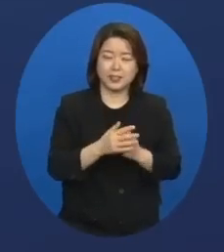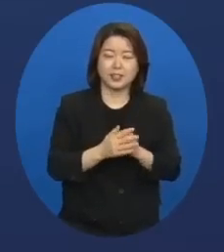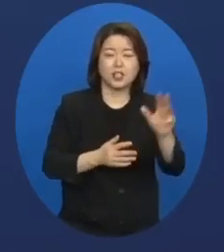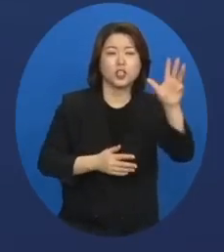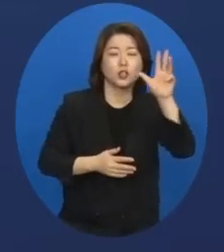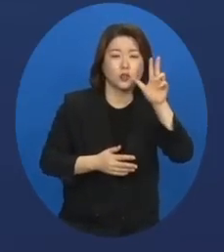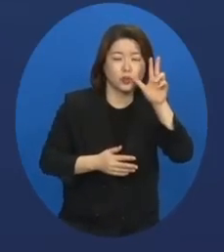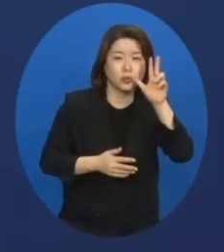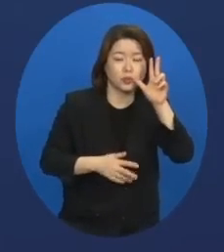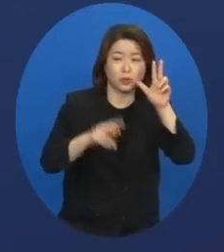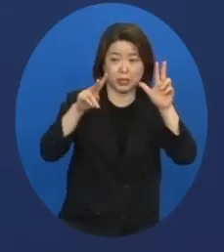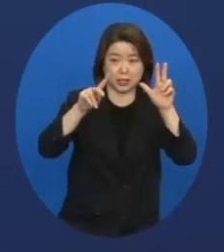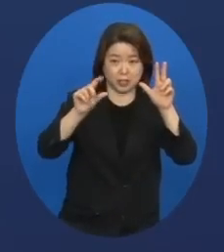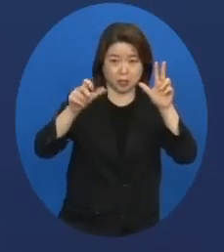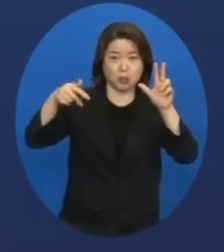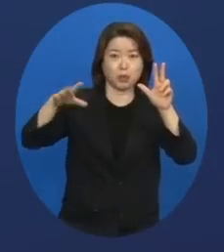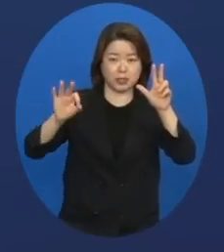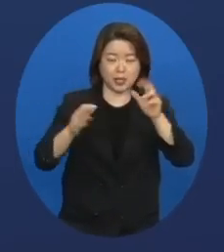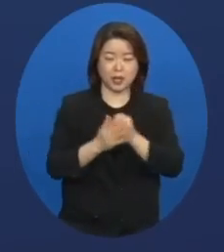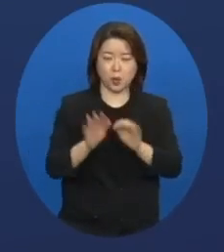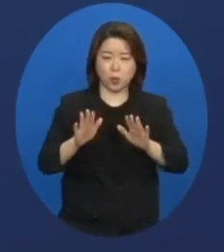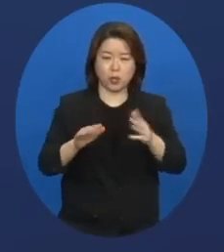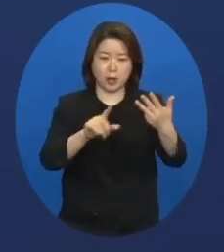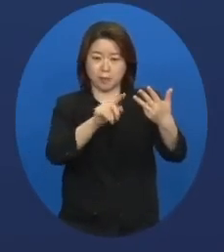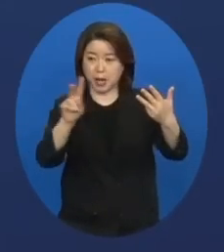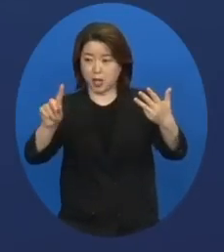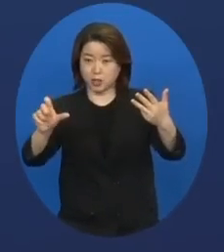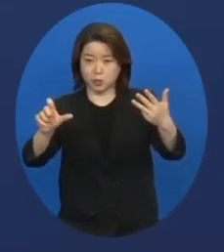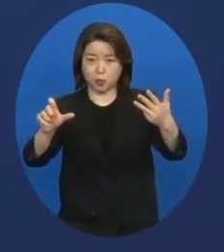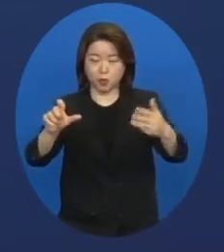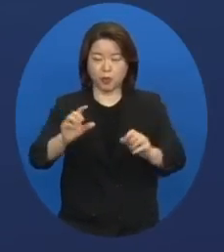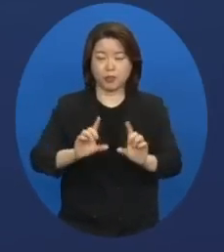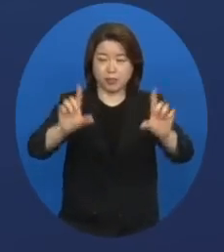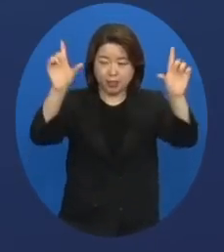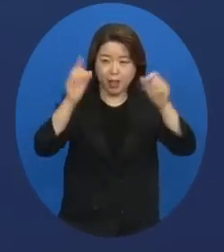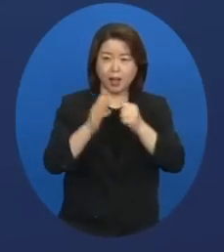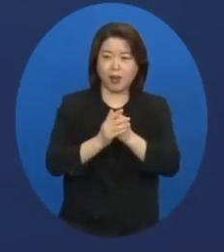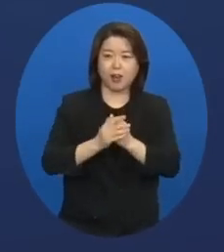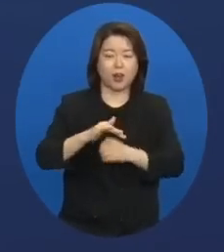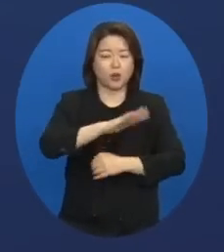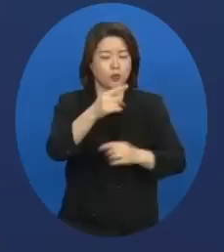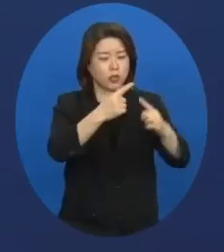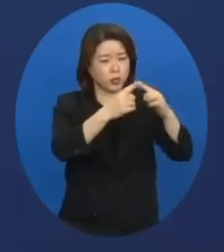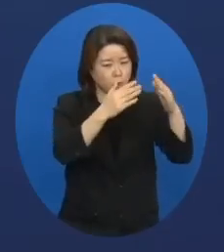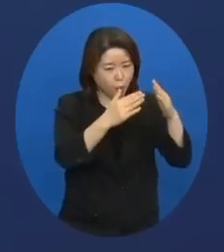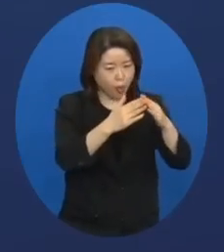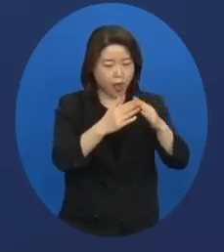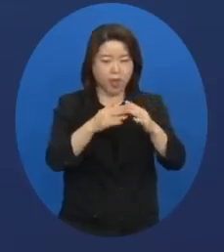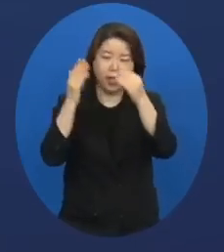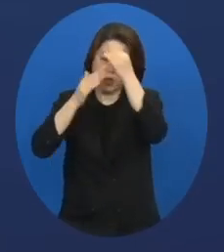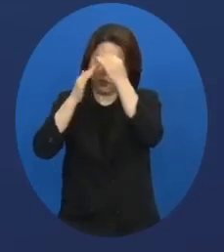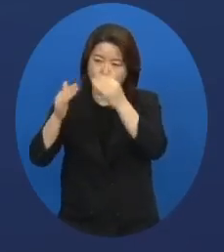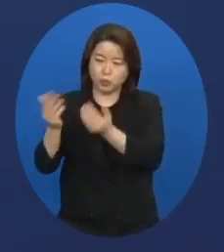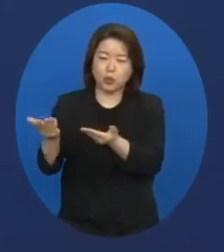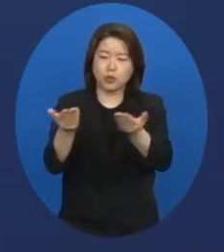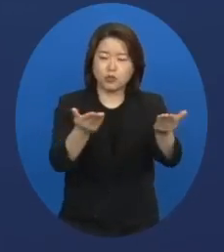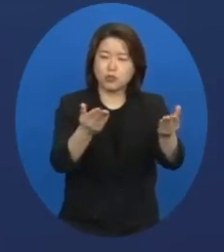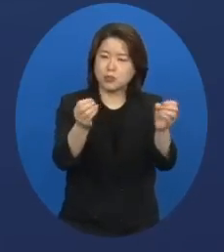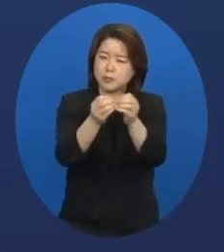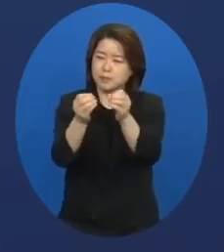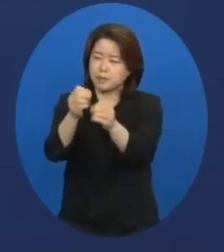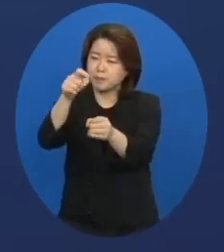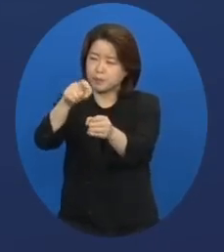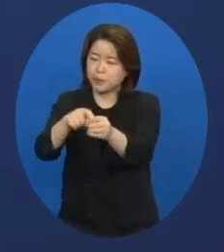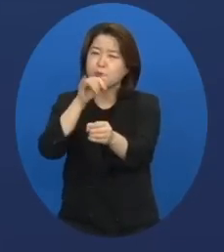여호수아 15장으로 오늘 광복절에 교회와 성도들에게 주시는 메시지가 있다는 사실을 깨달았습니다.